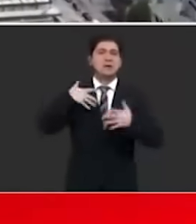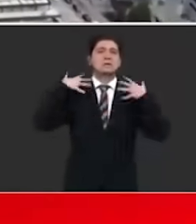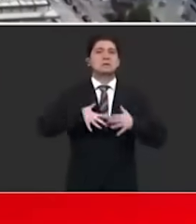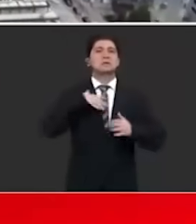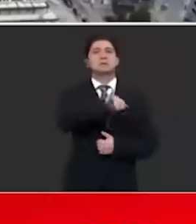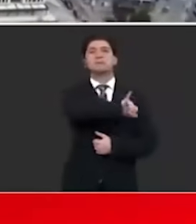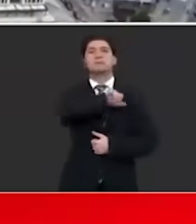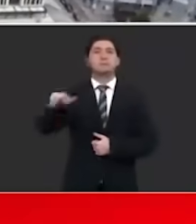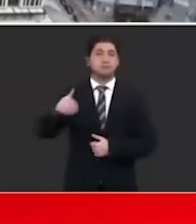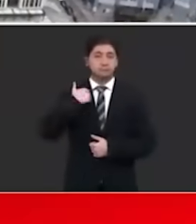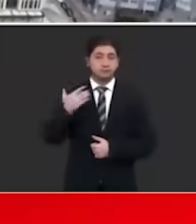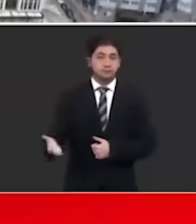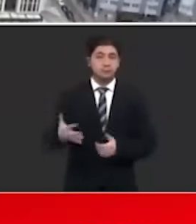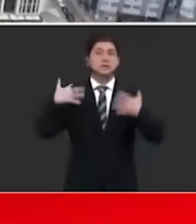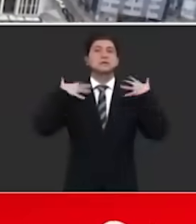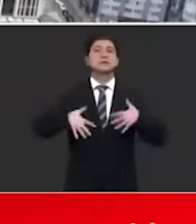Rize'de